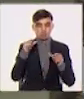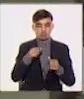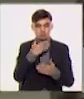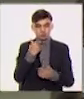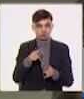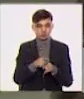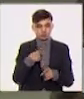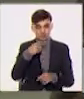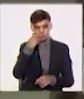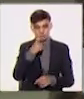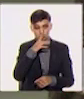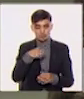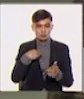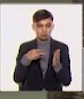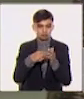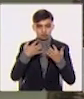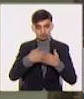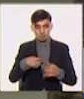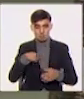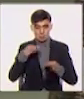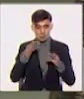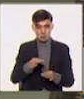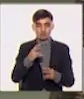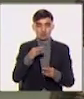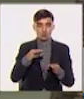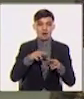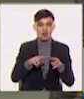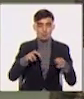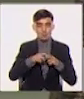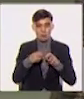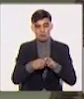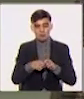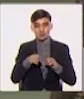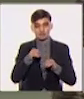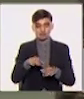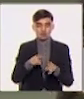біздің ойымызша бұл дұрыс. Аталған енді мәселе бойынша біз бәрібірде